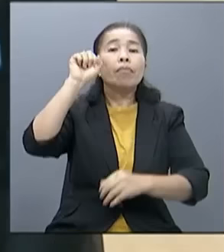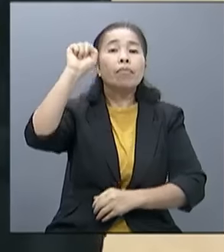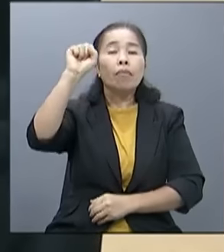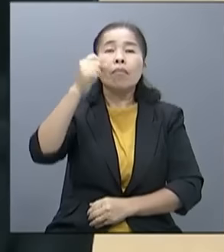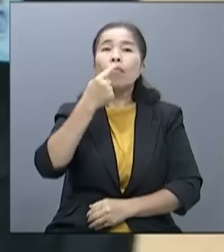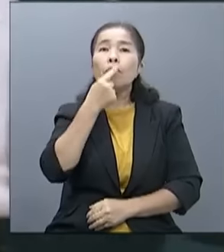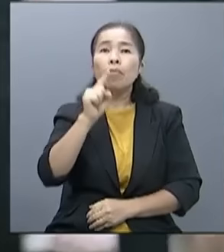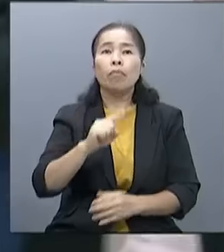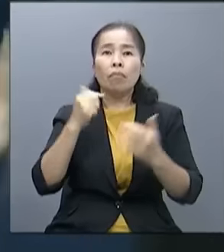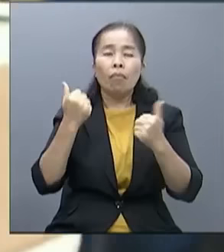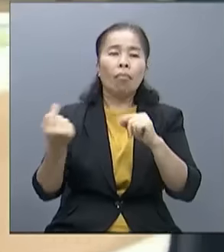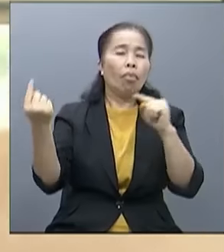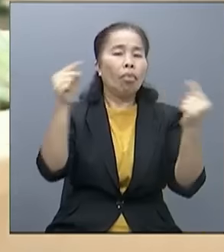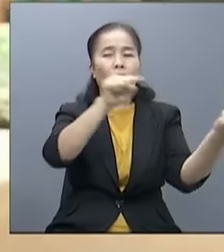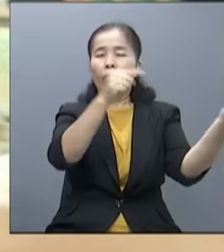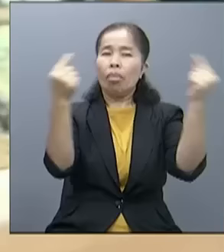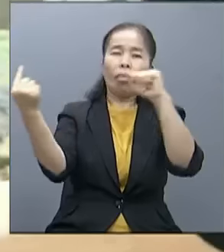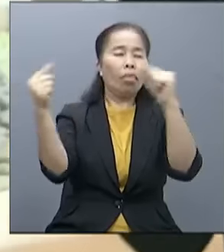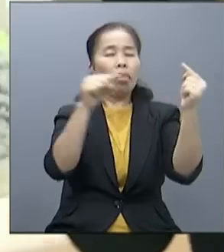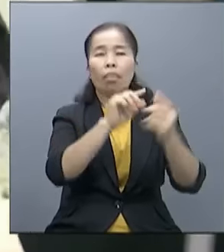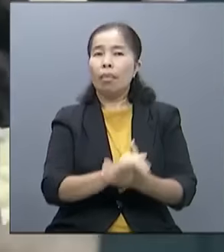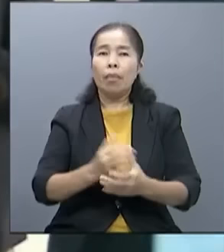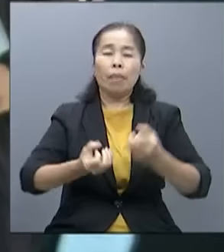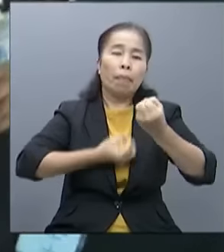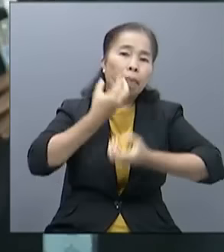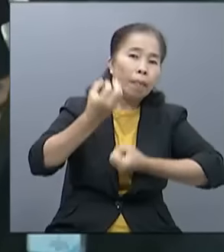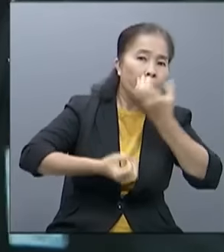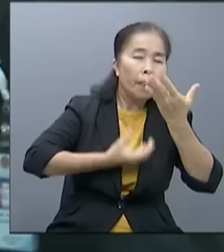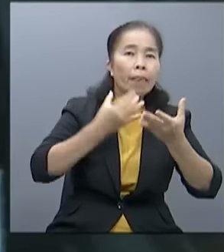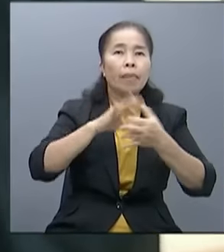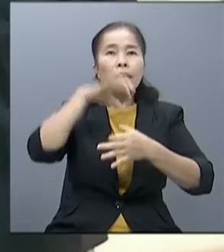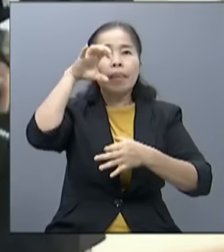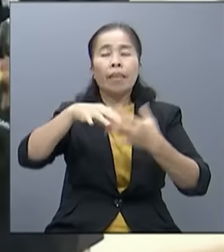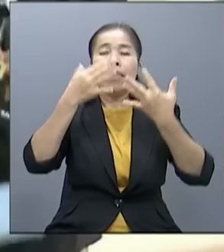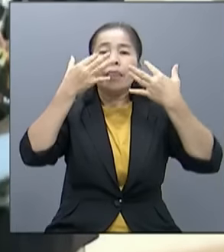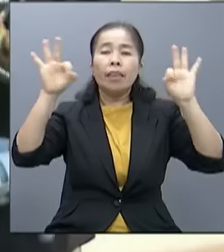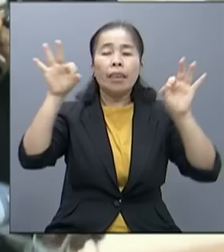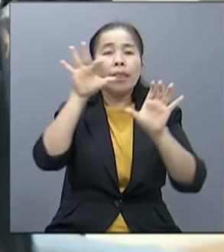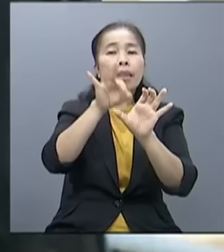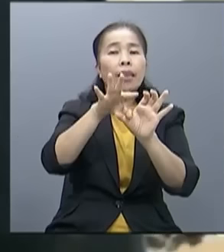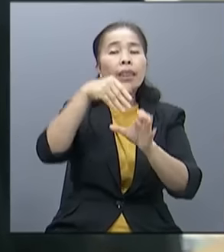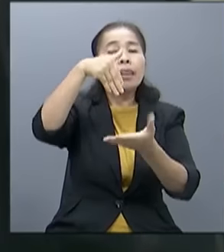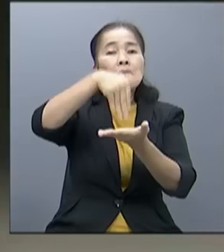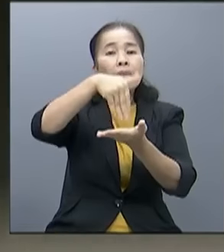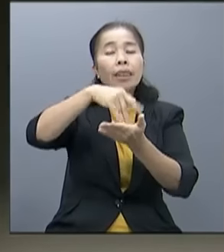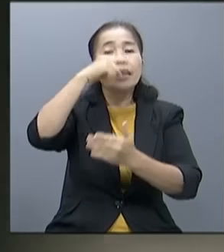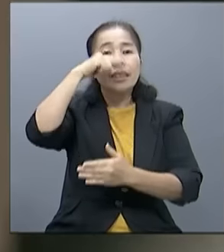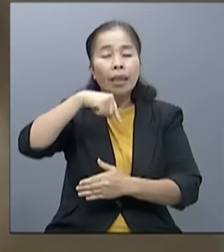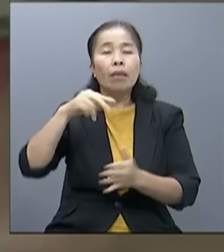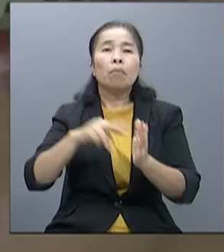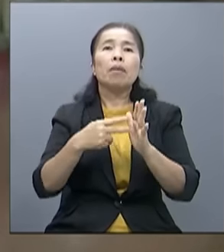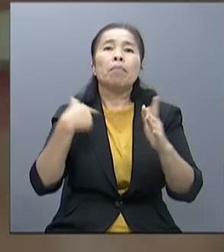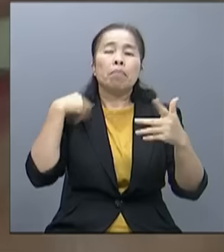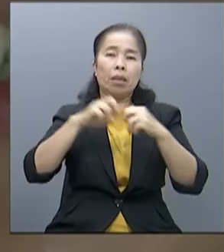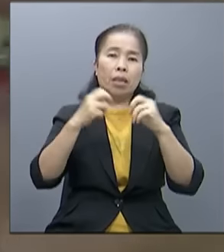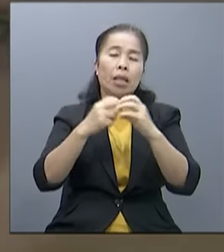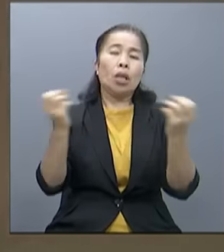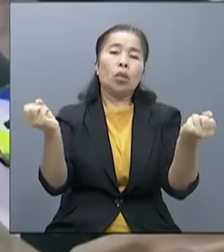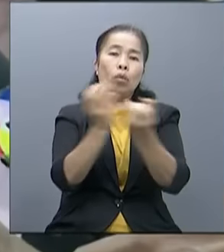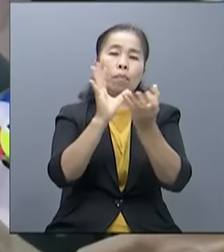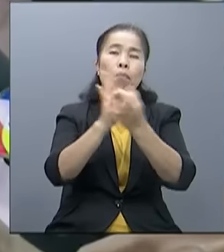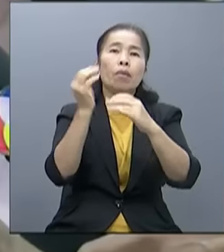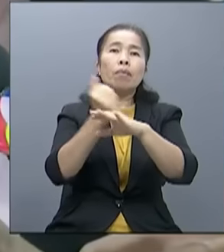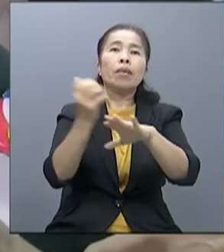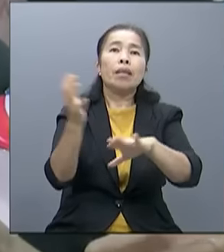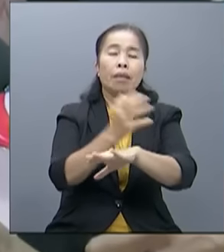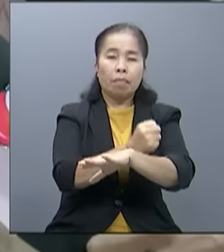การตอบโต้กันไปมาหรือแสดงความคิดเห็นเรื่องความเป็นอิสระของธนาคารกลางย่อมส่งผลต่อบรรยากาศในทางการเมืองและ